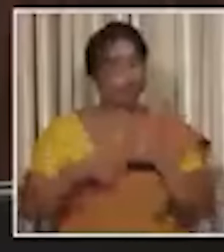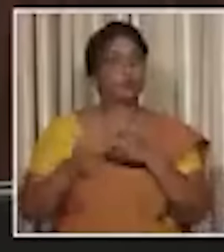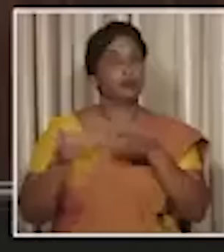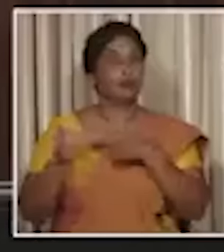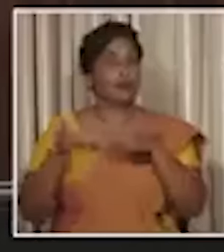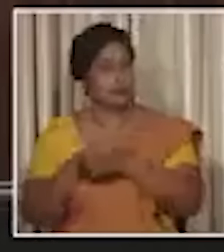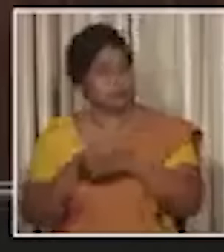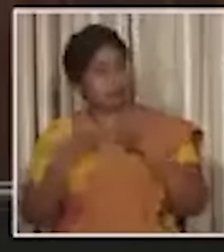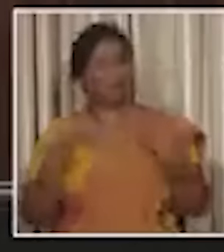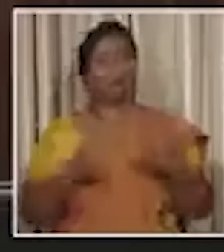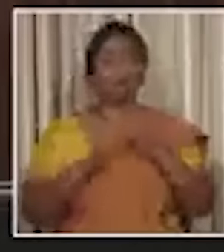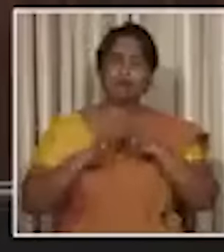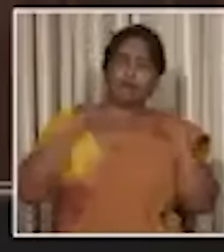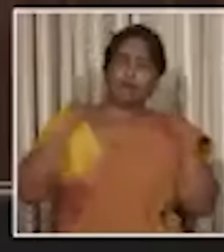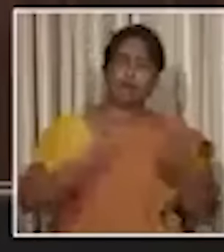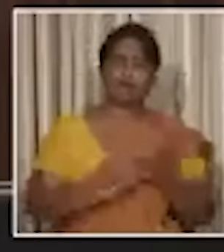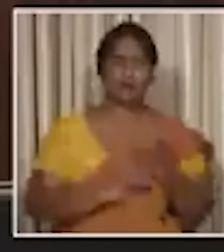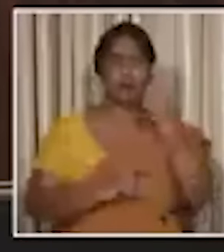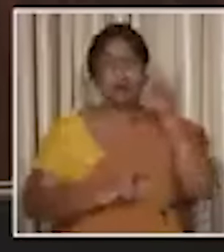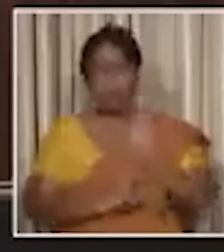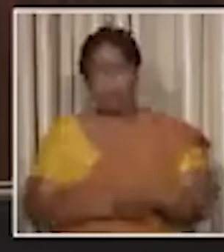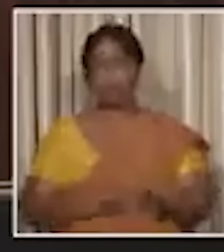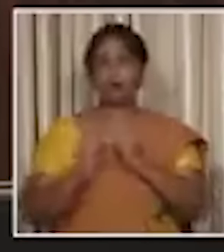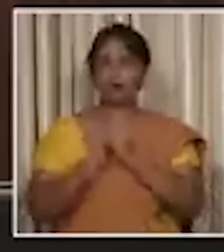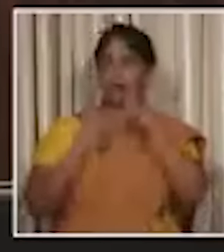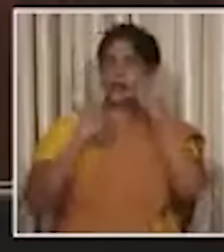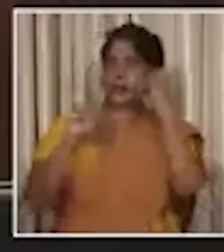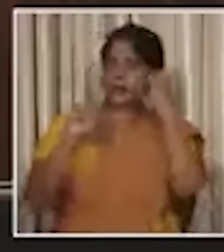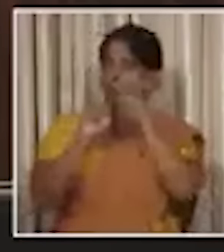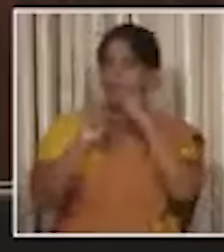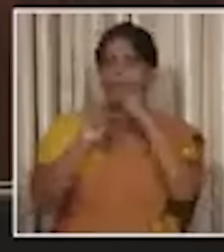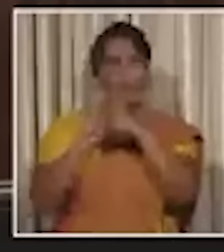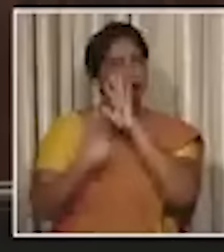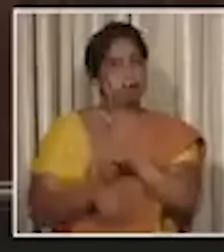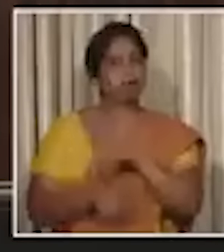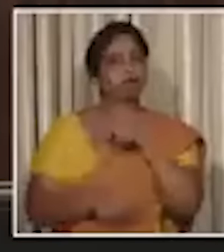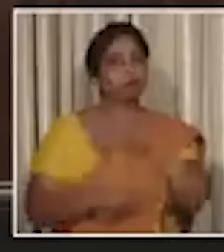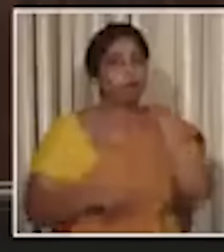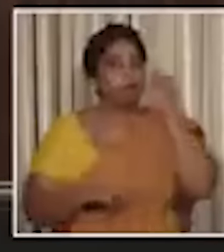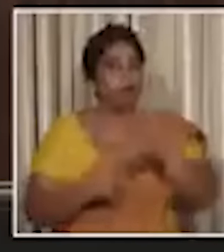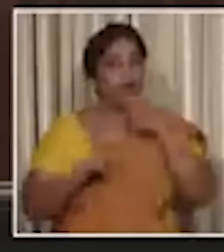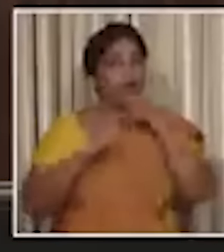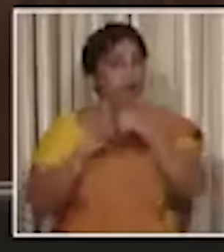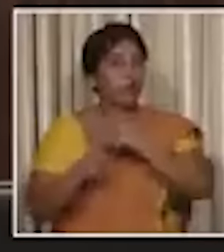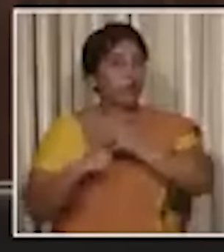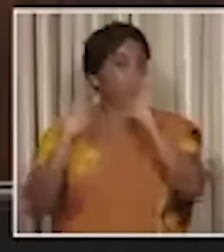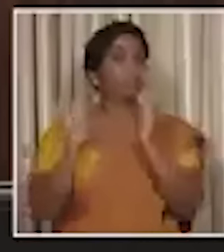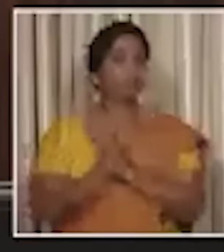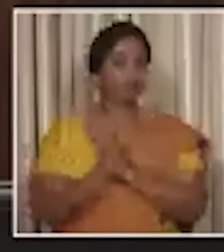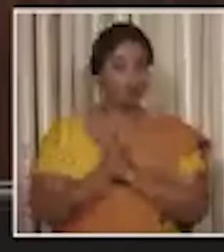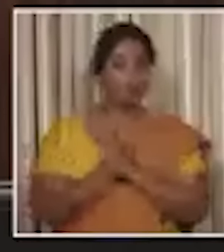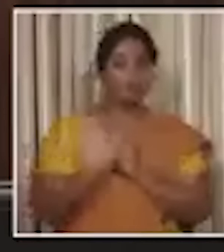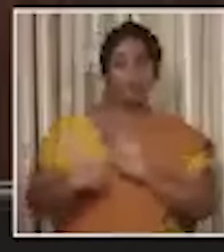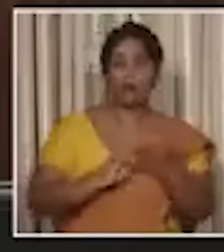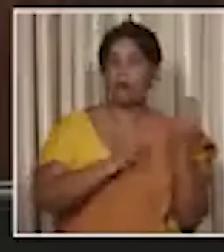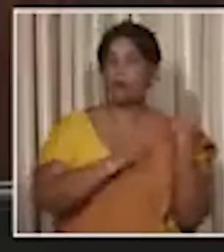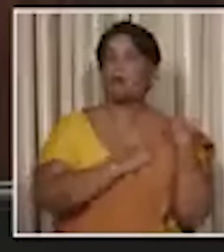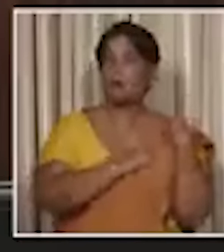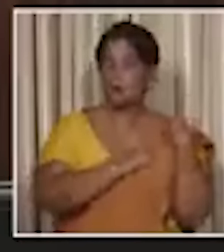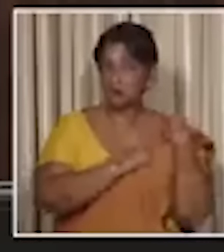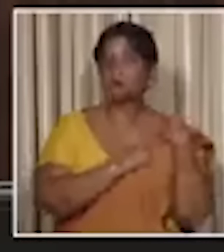රාජ්‍යයක එකඟතාවය බිඳ වටසෝ අපිට ඉදිරියට ගමනක් නැති බව. ඒ අපේක්ෂාවන් බලාපොරොත්තු ඉලක්කයන් සඳහා මේ වී හැකිවන්නේ